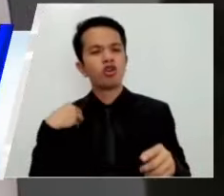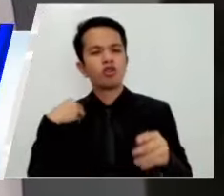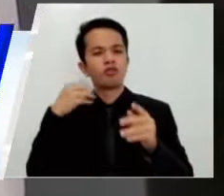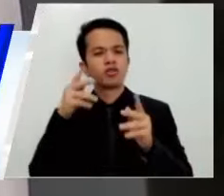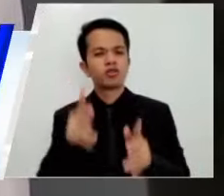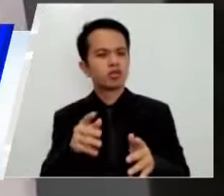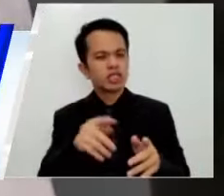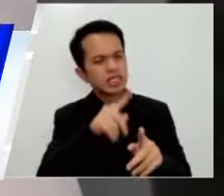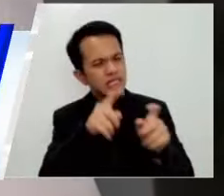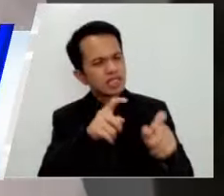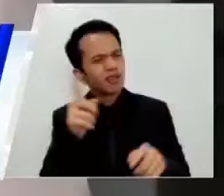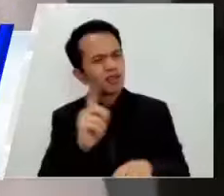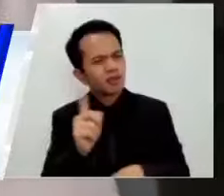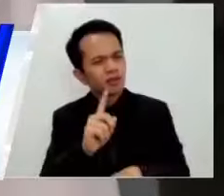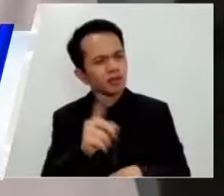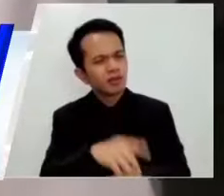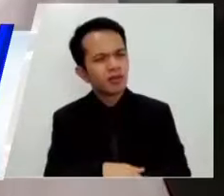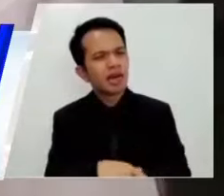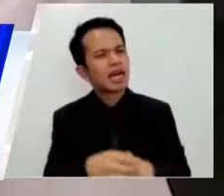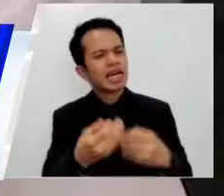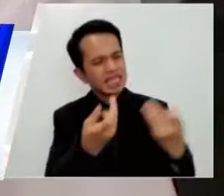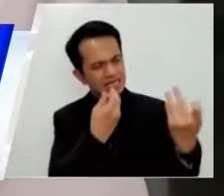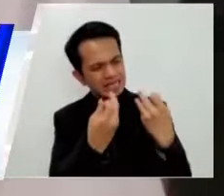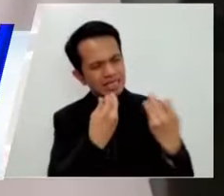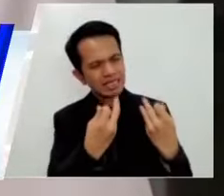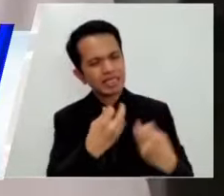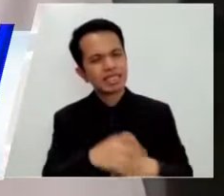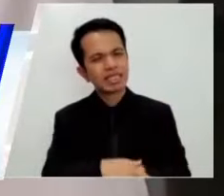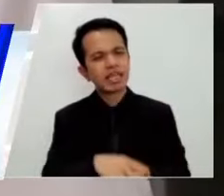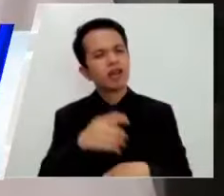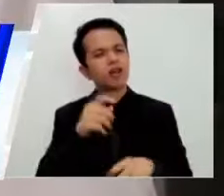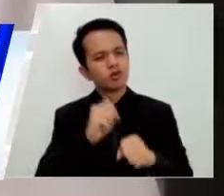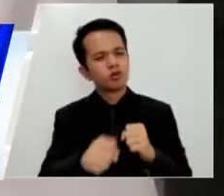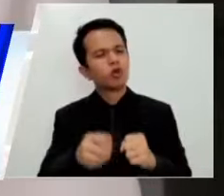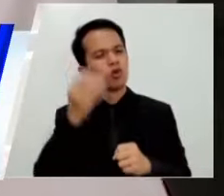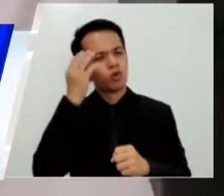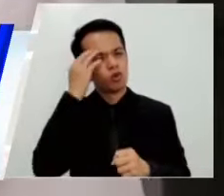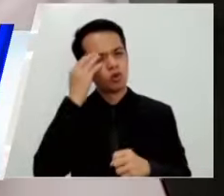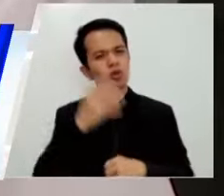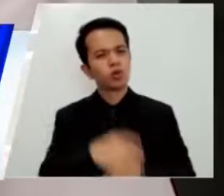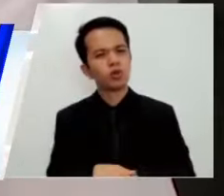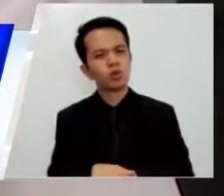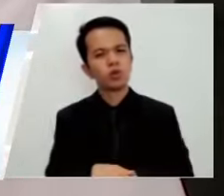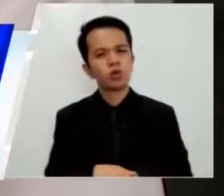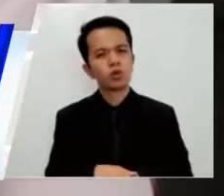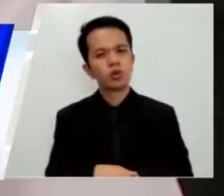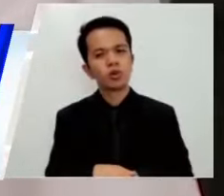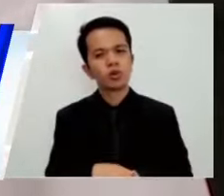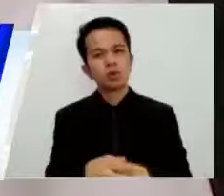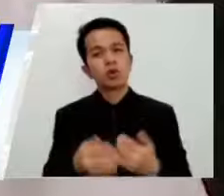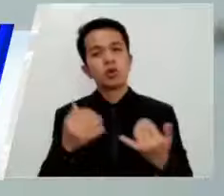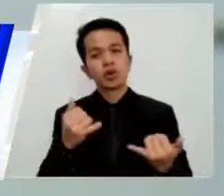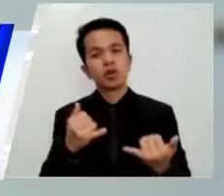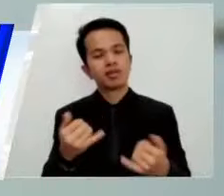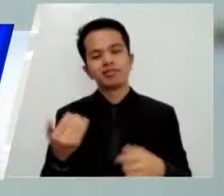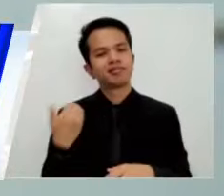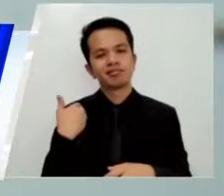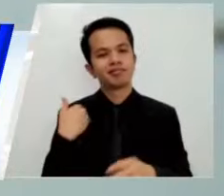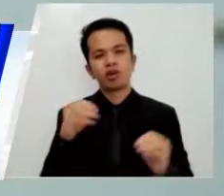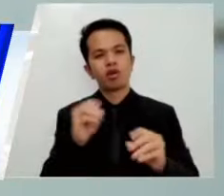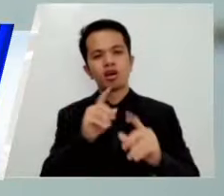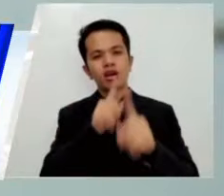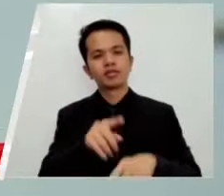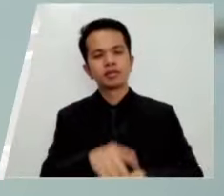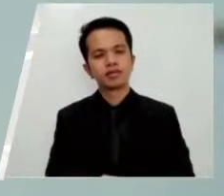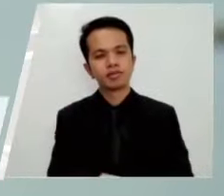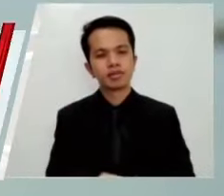yan? Ipaliwanag niyo naman sa amin para alam namin yung ginagawa namin. And we still haven't gotten a straight answer. Sinisikap pa